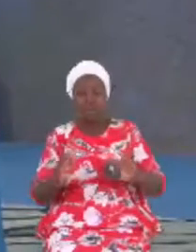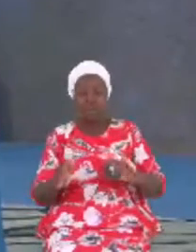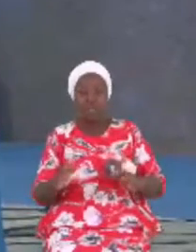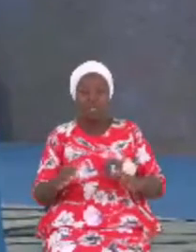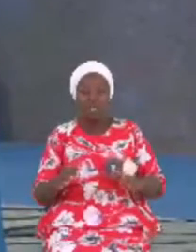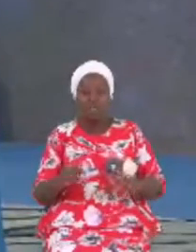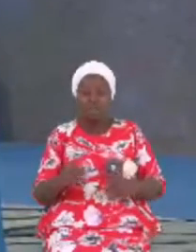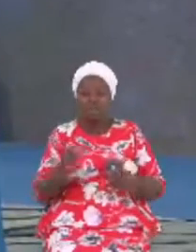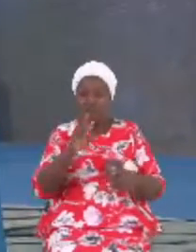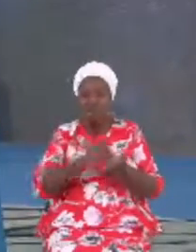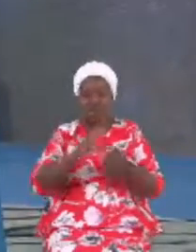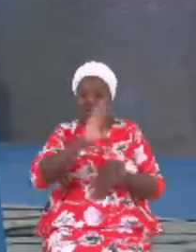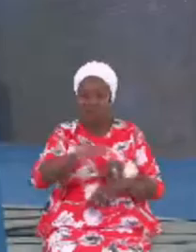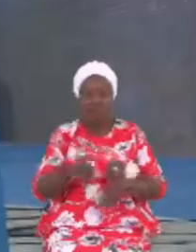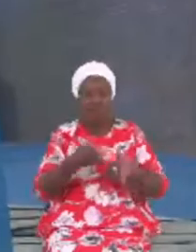Les docteurs ne font pas ça.